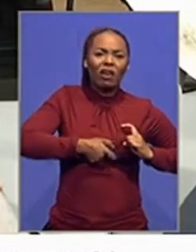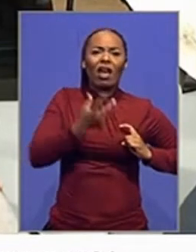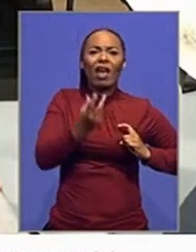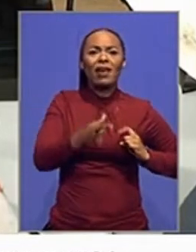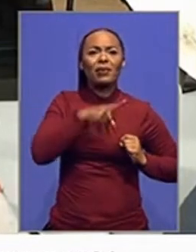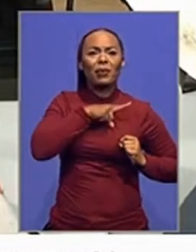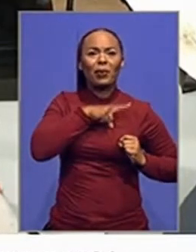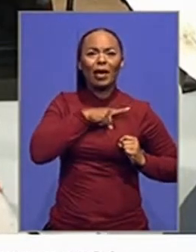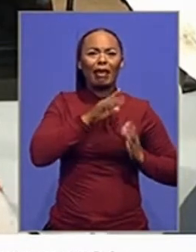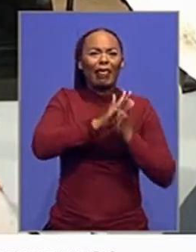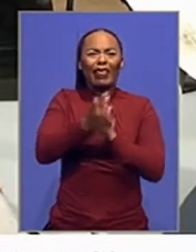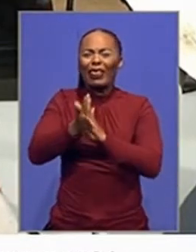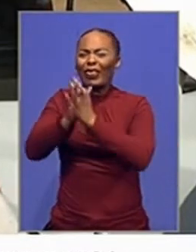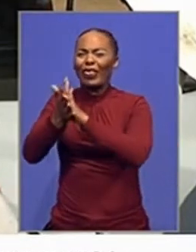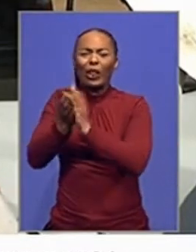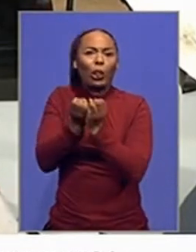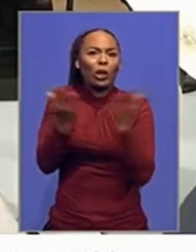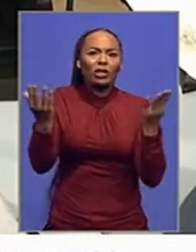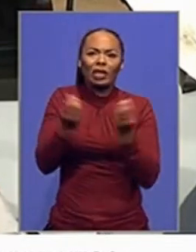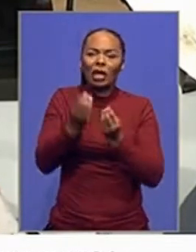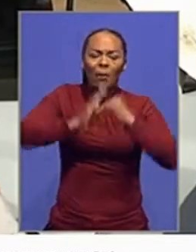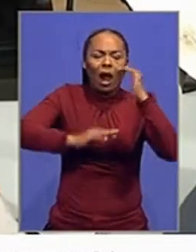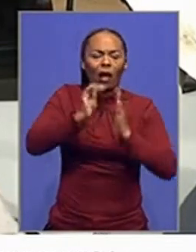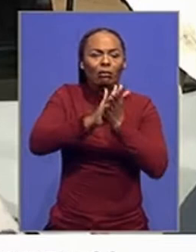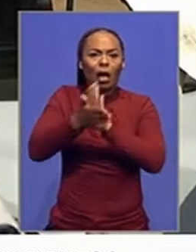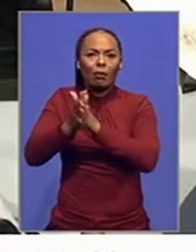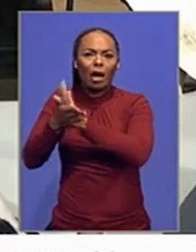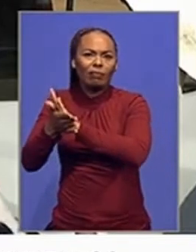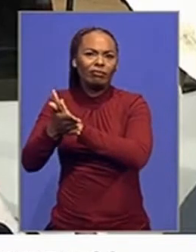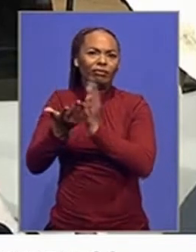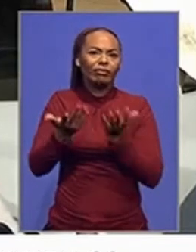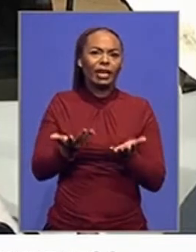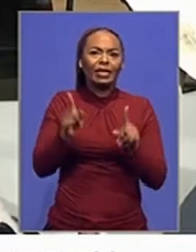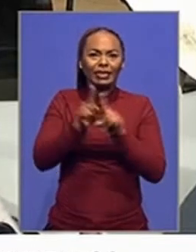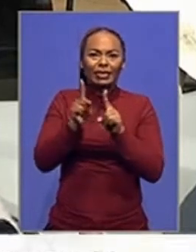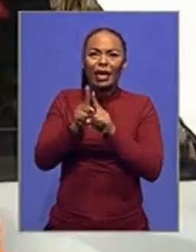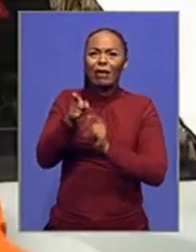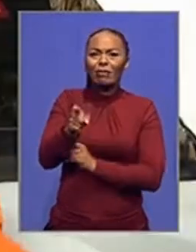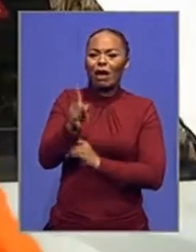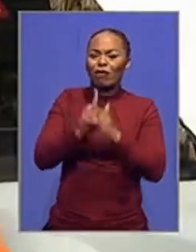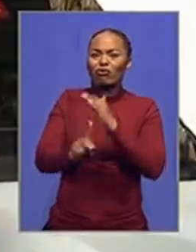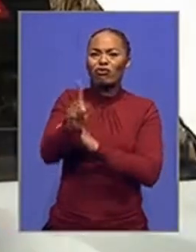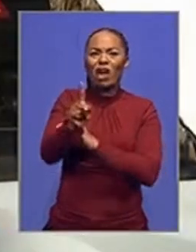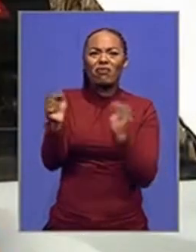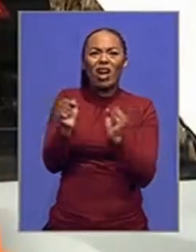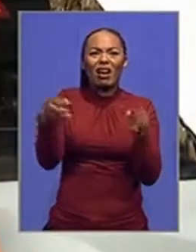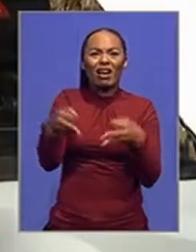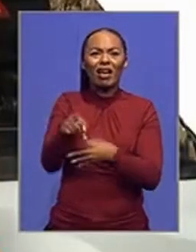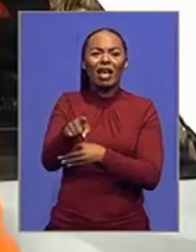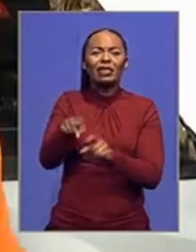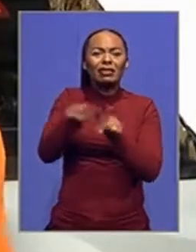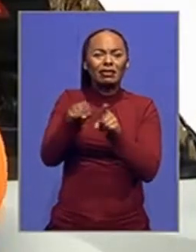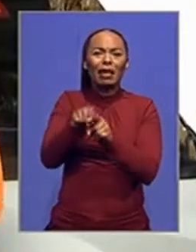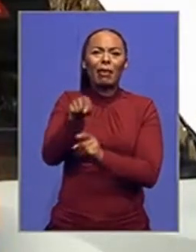ha kana ha o le ntho e nkuseng bohloko ke ha o lo kana le moshareng le gona mosebetsi wa ema ka